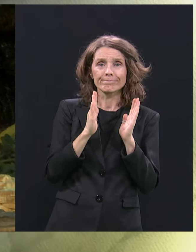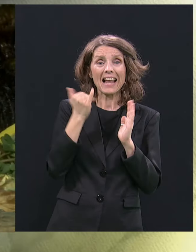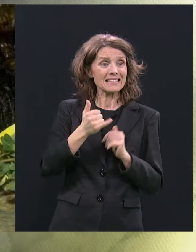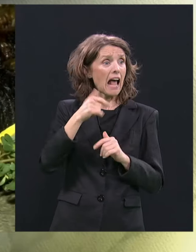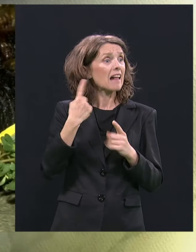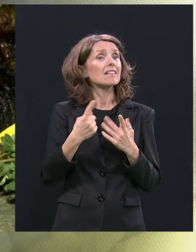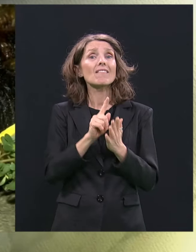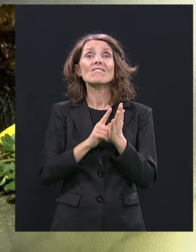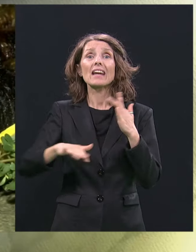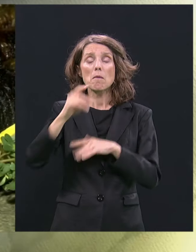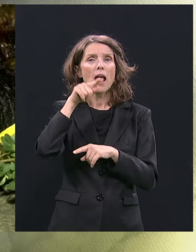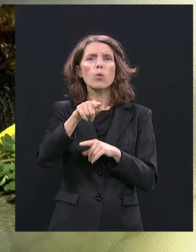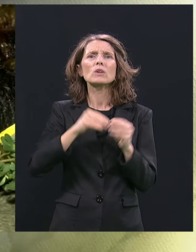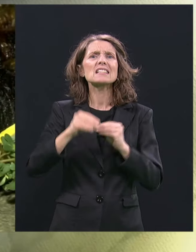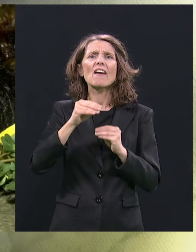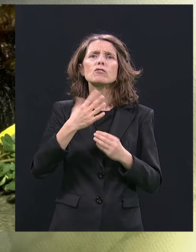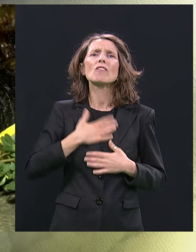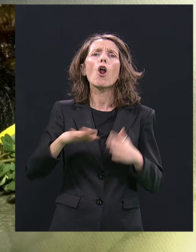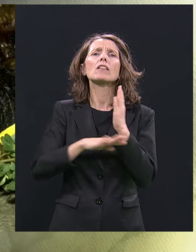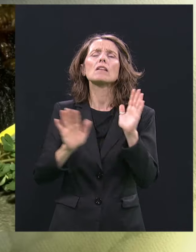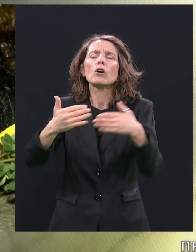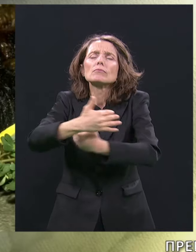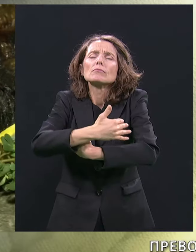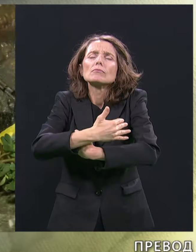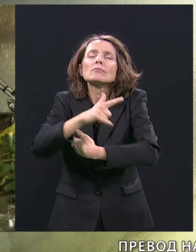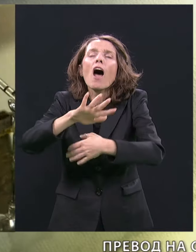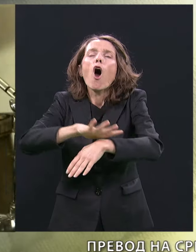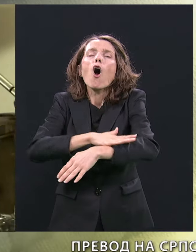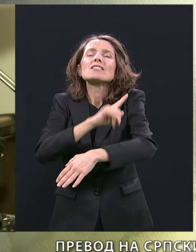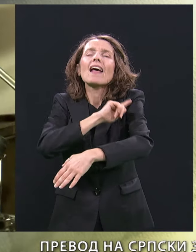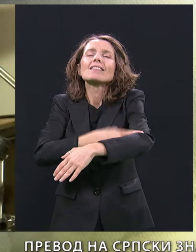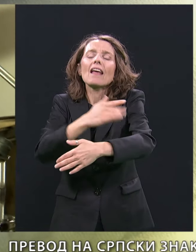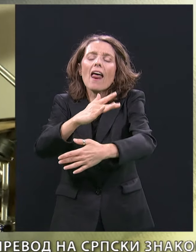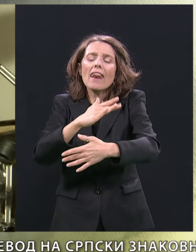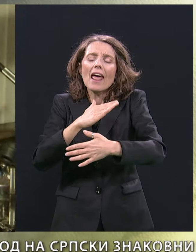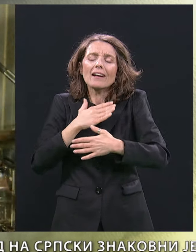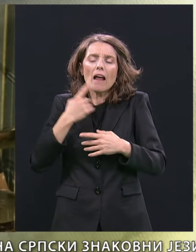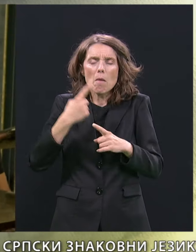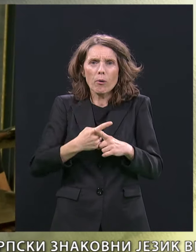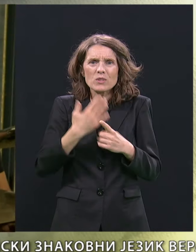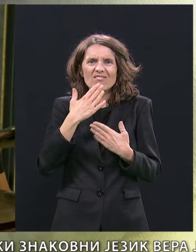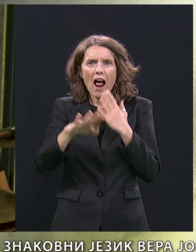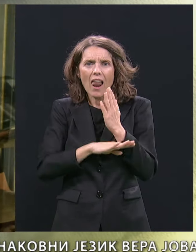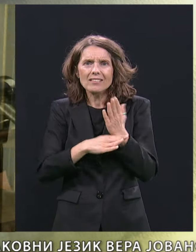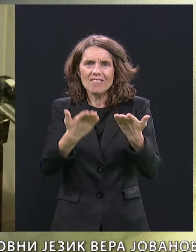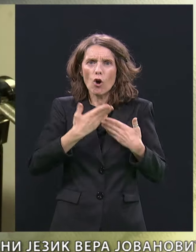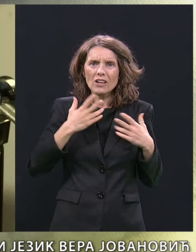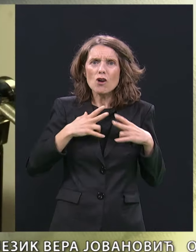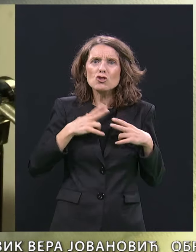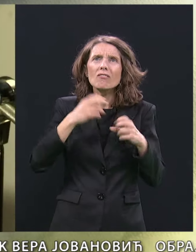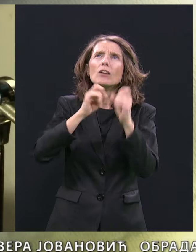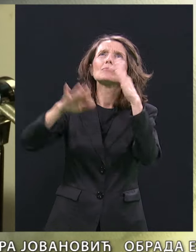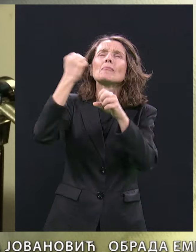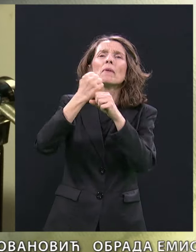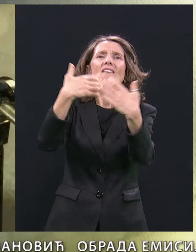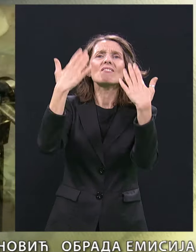bi osetio njegovu energiju, a možda i zato što mu daje život, omogućava da diše, ali i da se izrazi i